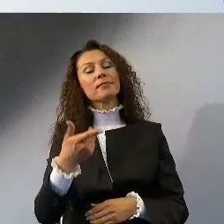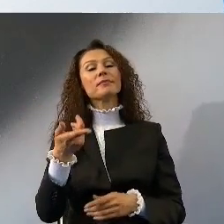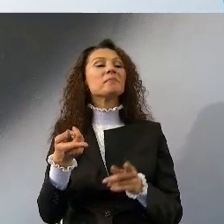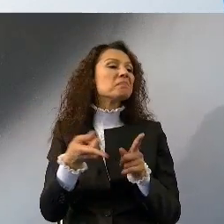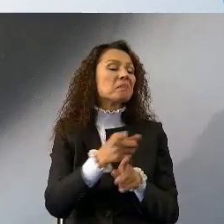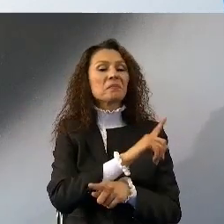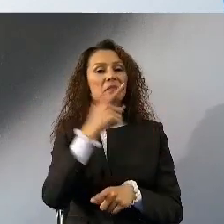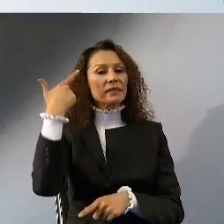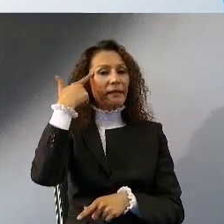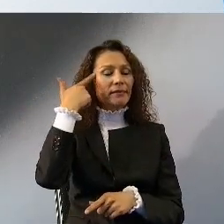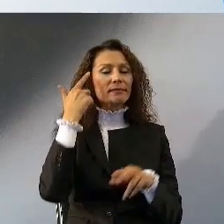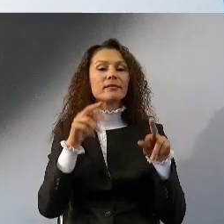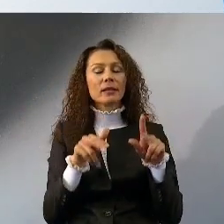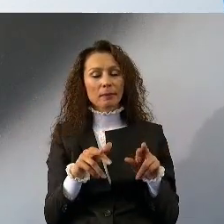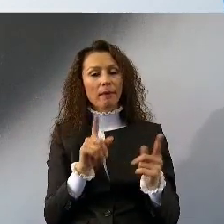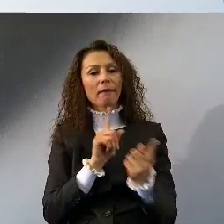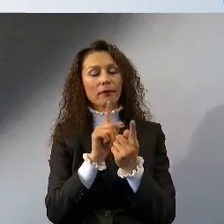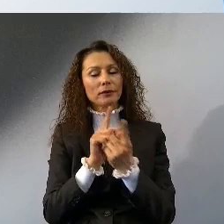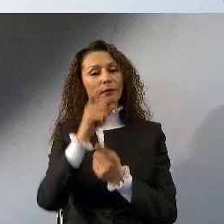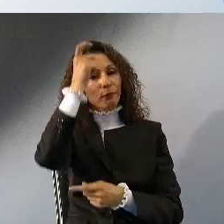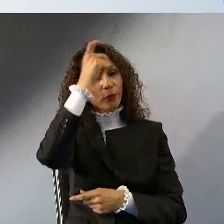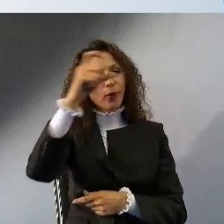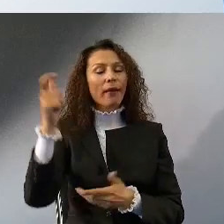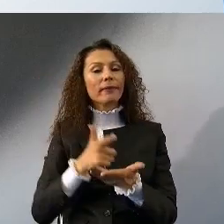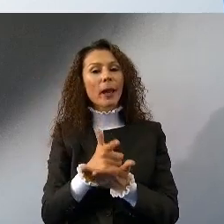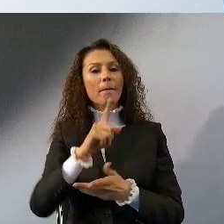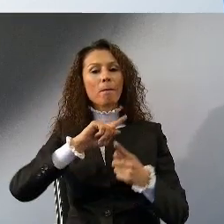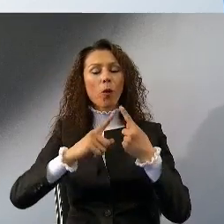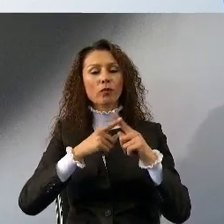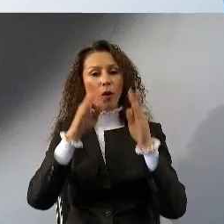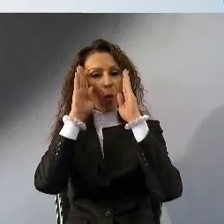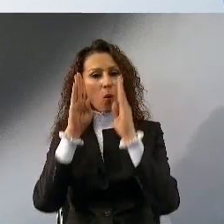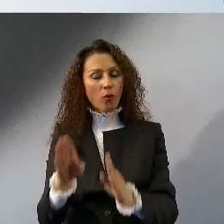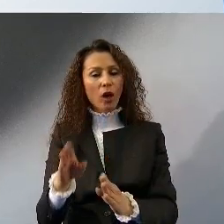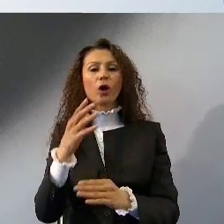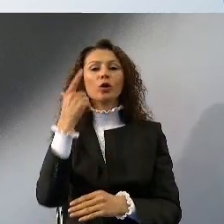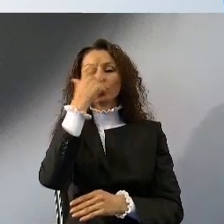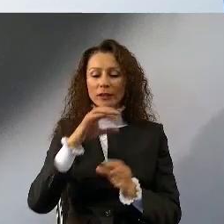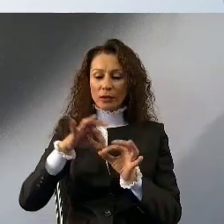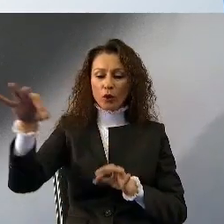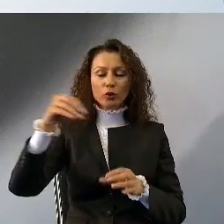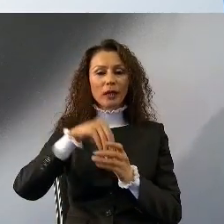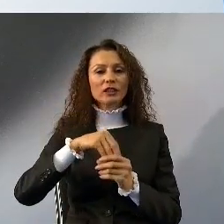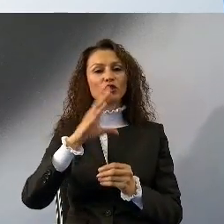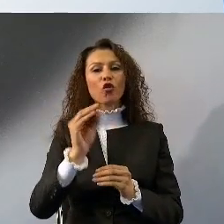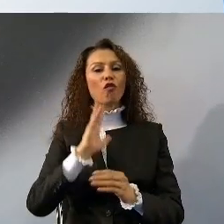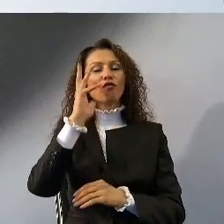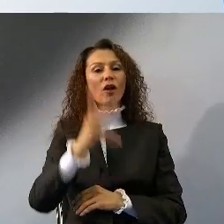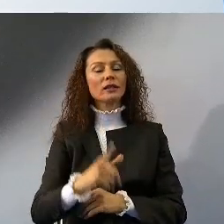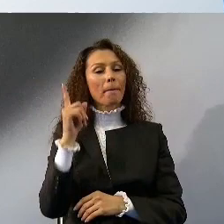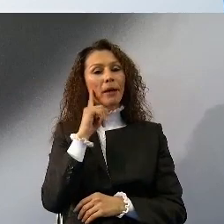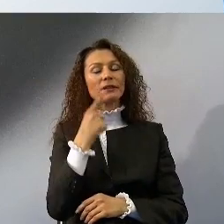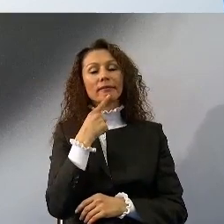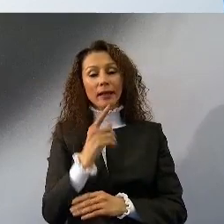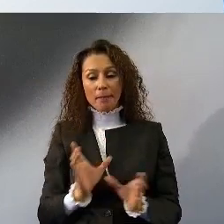tehditlerle karşı karşıya bulunması. Türkiye'nin tarım politikasının odağında yüz ölçümünün çok daha fazlasını marjinal dediğimiz